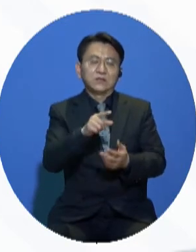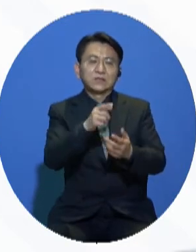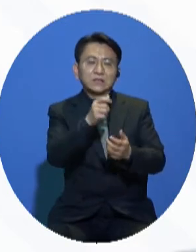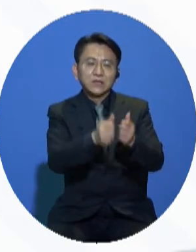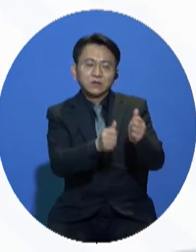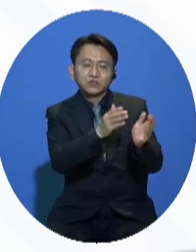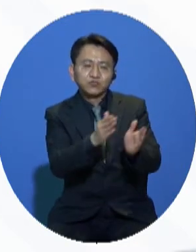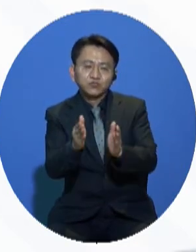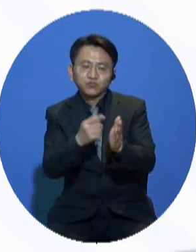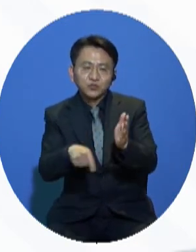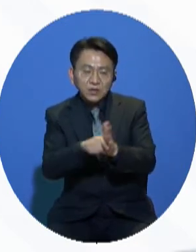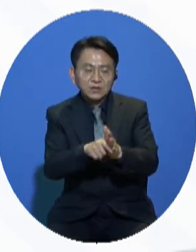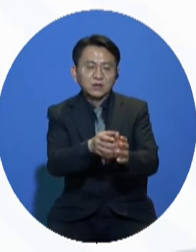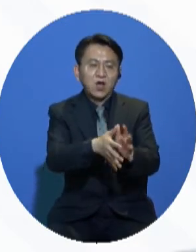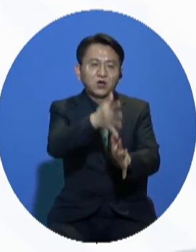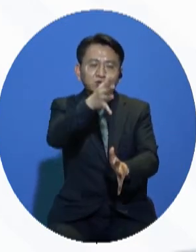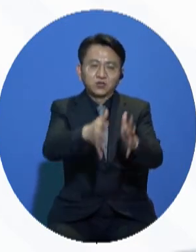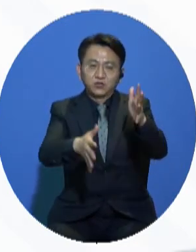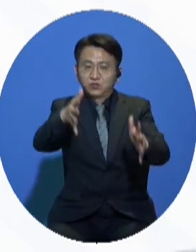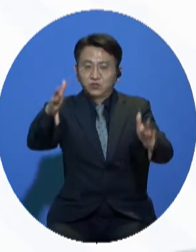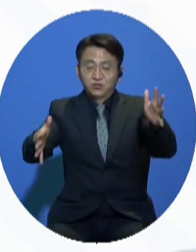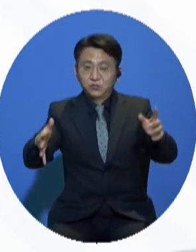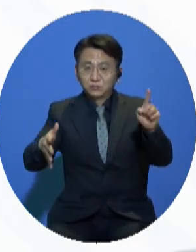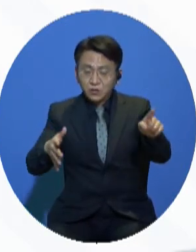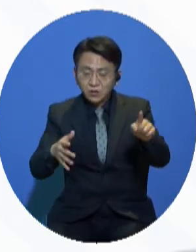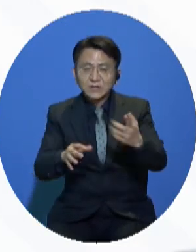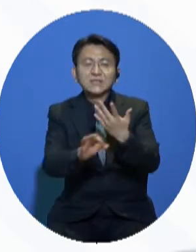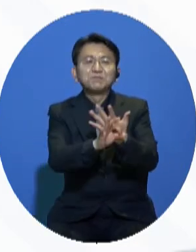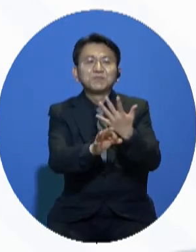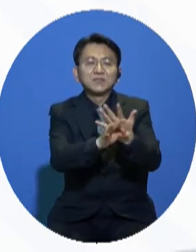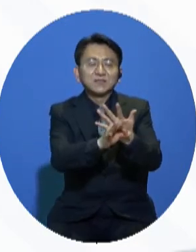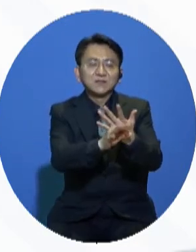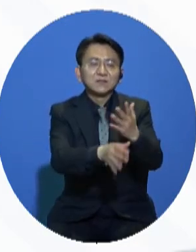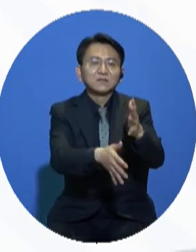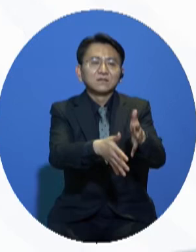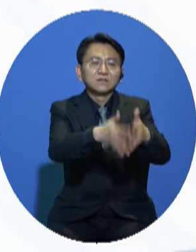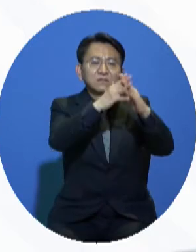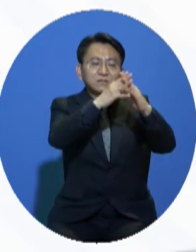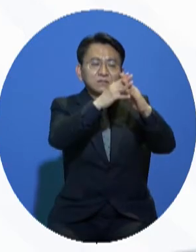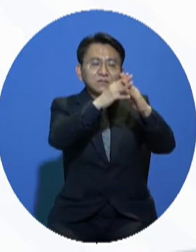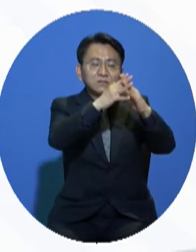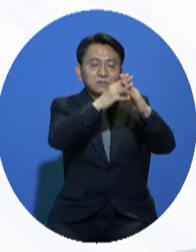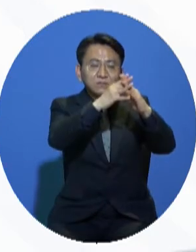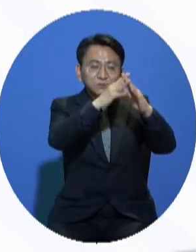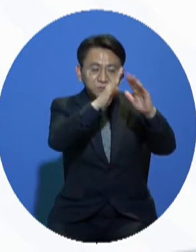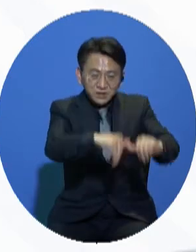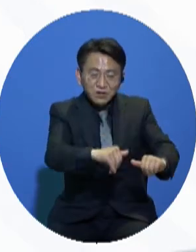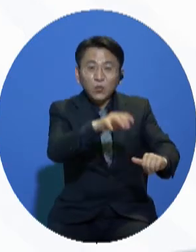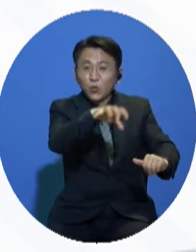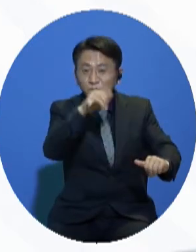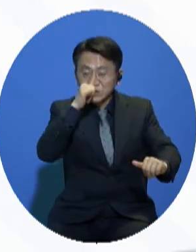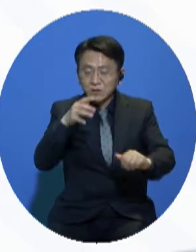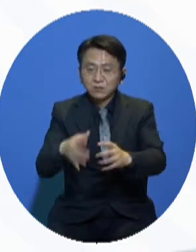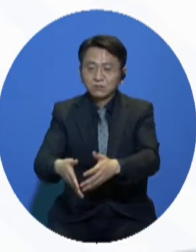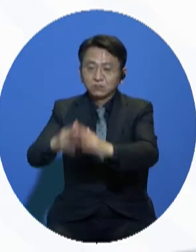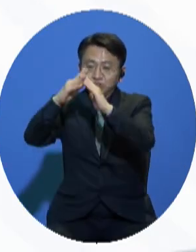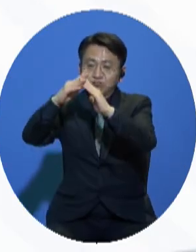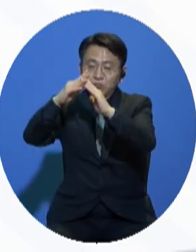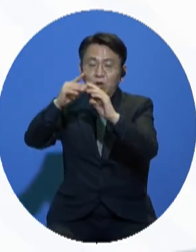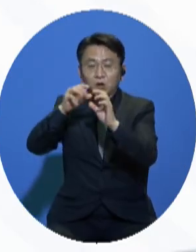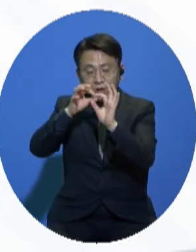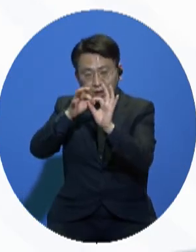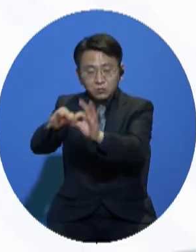다양한 각종 경기 시설일 것입니다. 일부는 임시 시설이기도 했습니다만 연구 시설로 남은 그런 운동